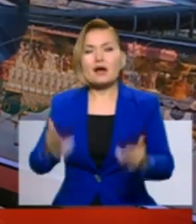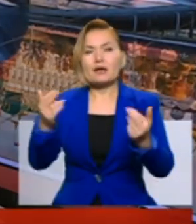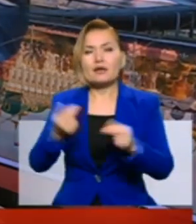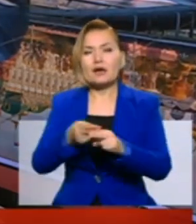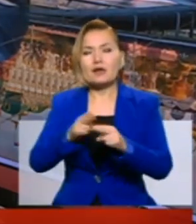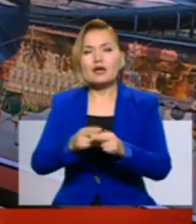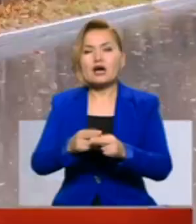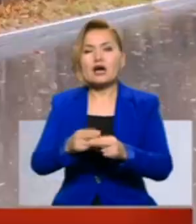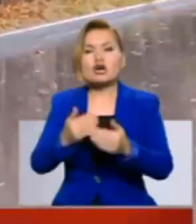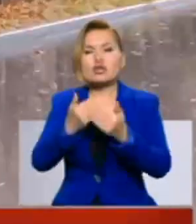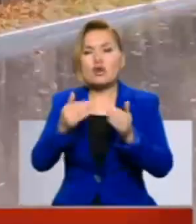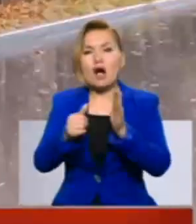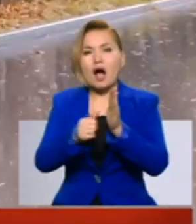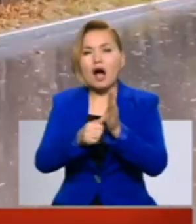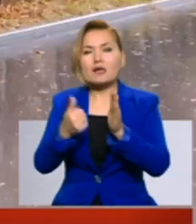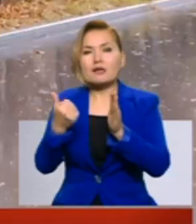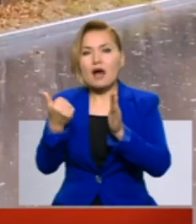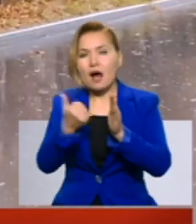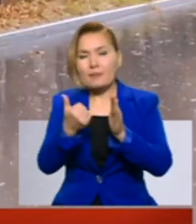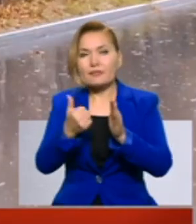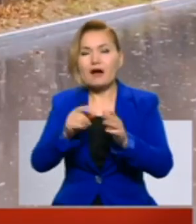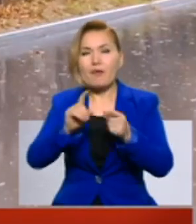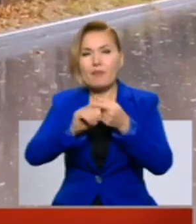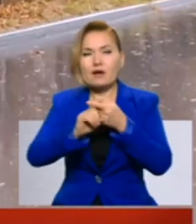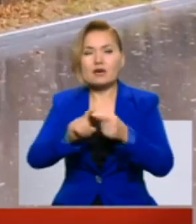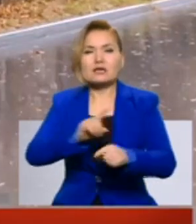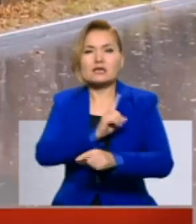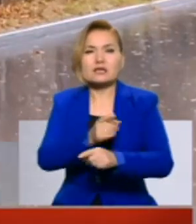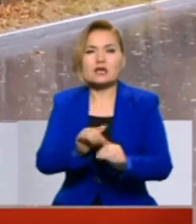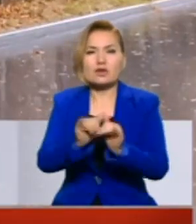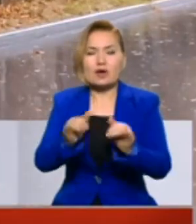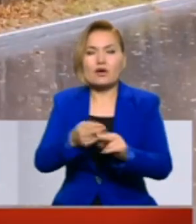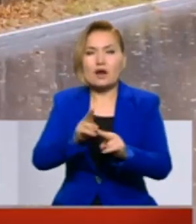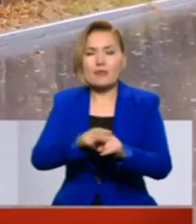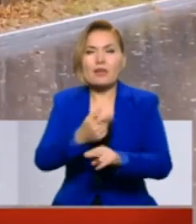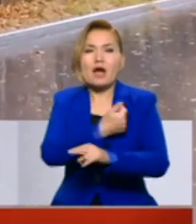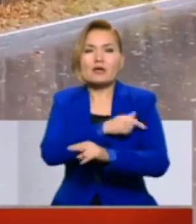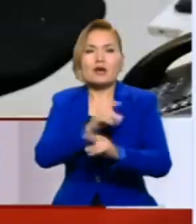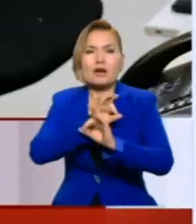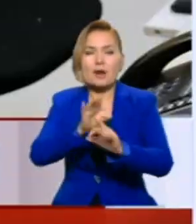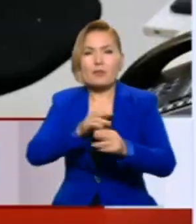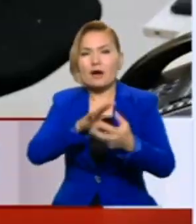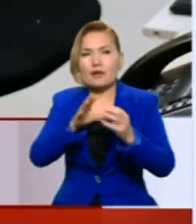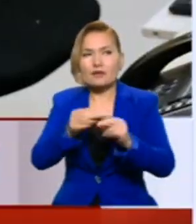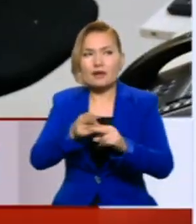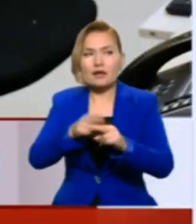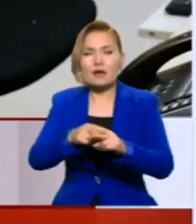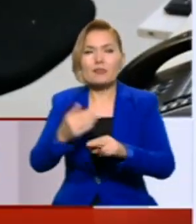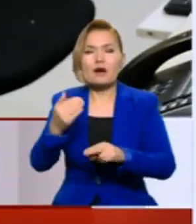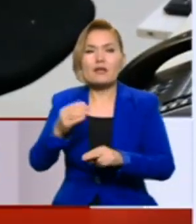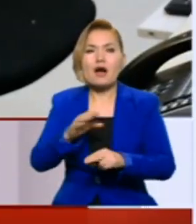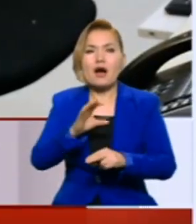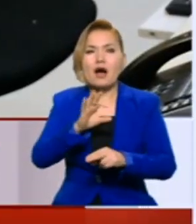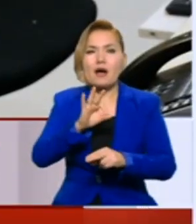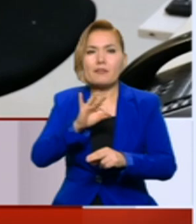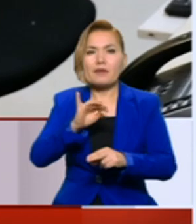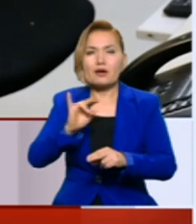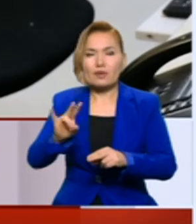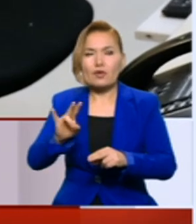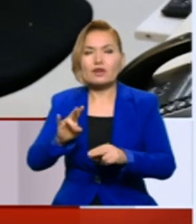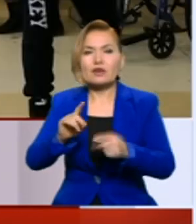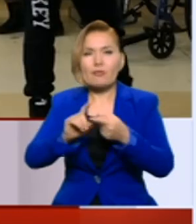Ярмангүл соңғы 6 аптада Ресейде эпидемиялық ахуал нашарлады. Дәрігерлердің айтуынша, аурудың өршуінен омикронның эри және пирола деп аталатын